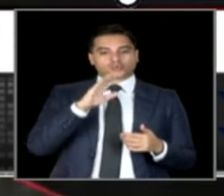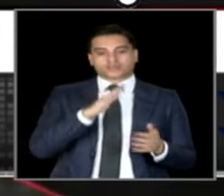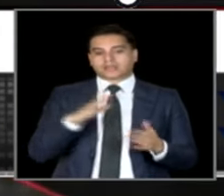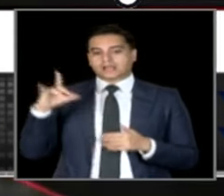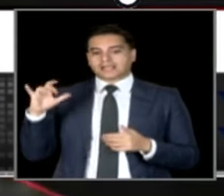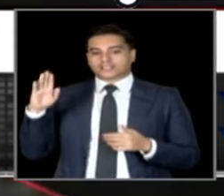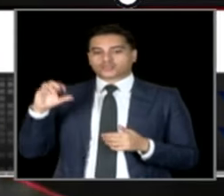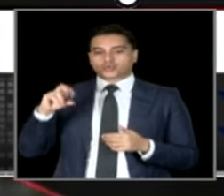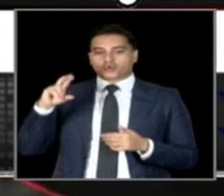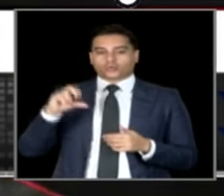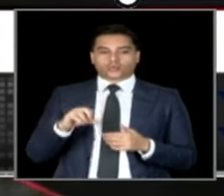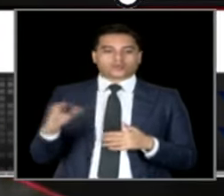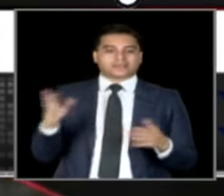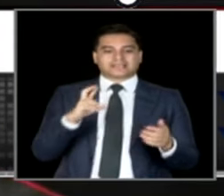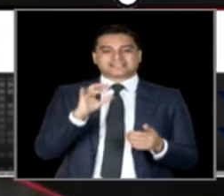لوسوتو، زيمبابوي.